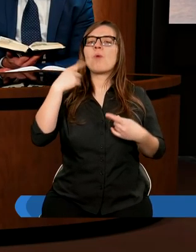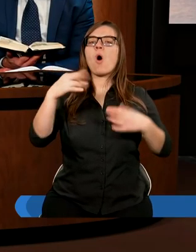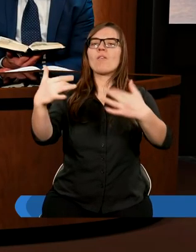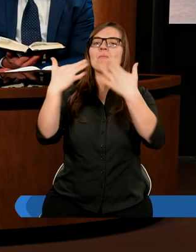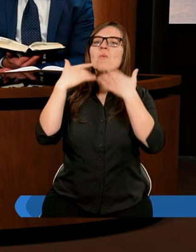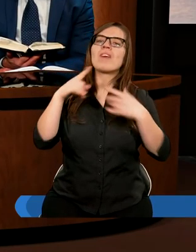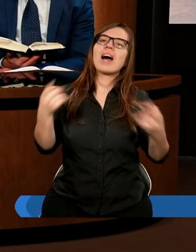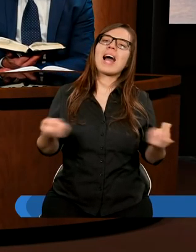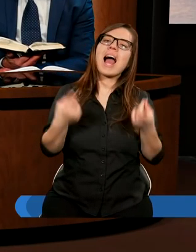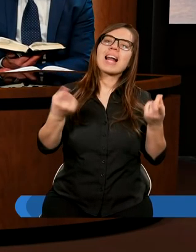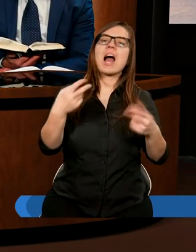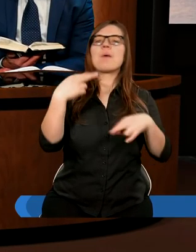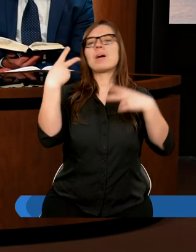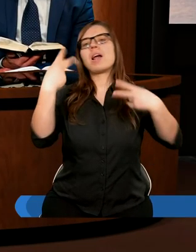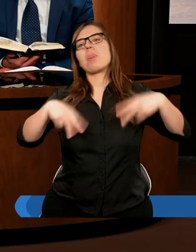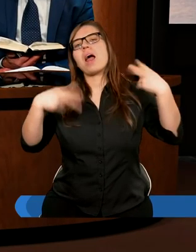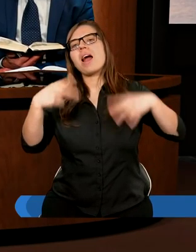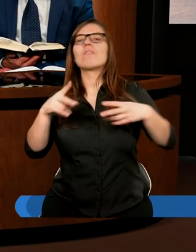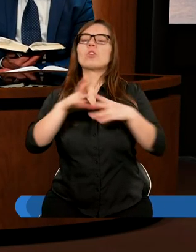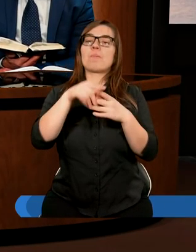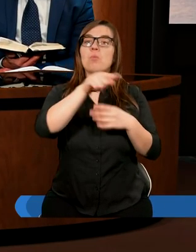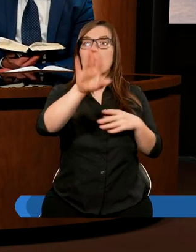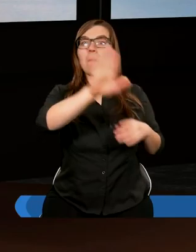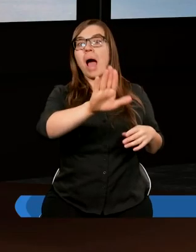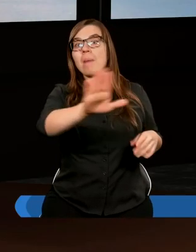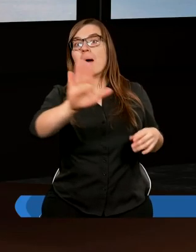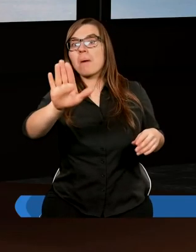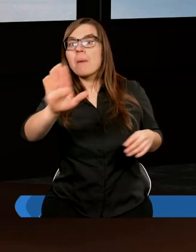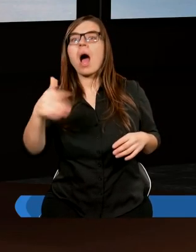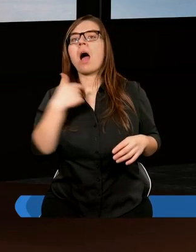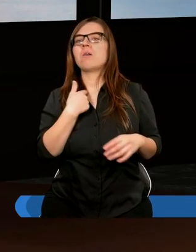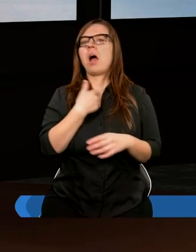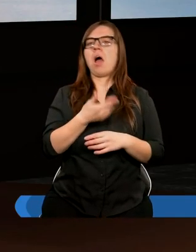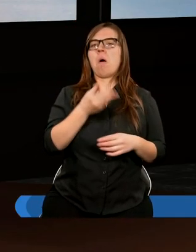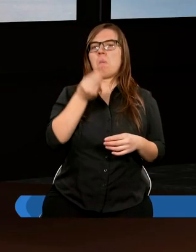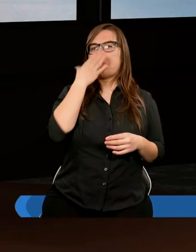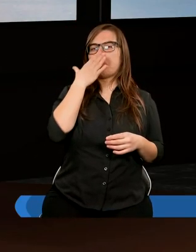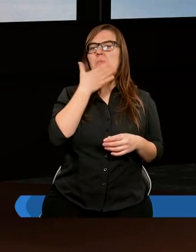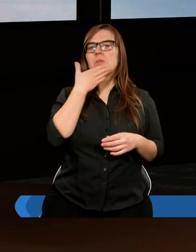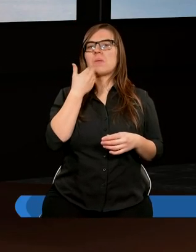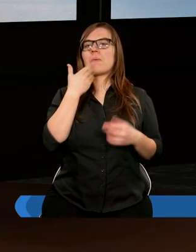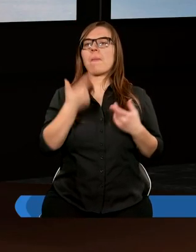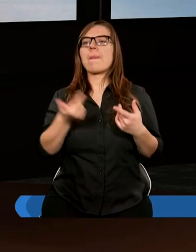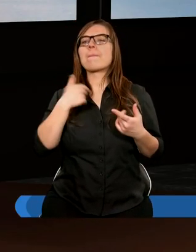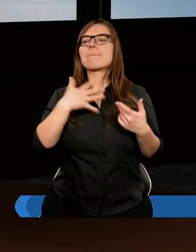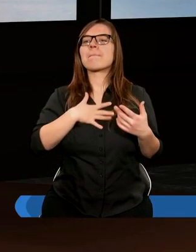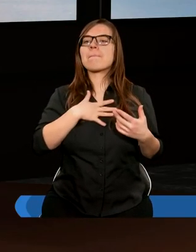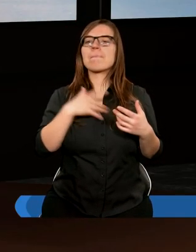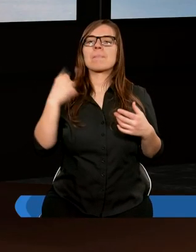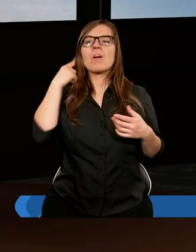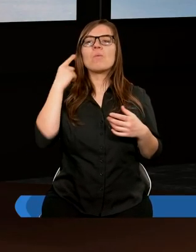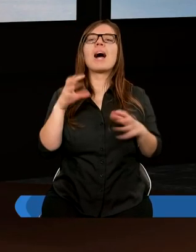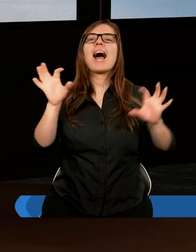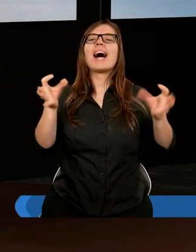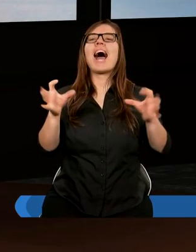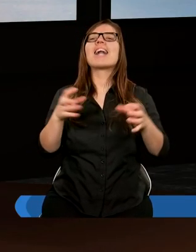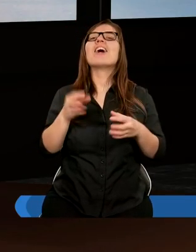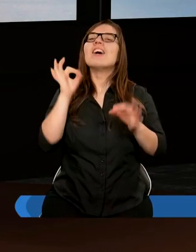wpływem, nie wiem, tego, że wszyscy mają, a ja nie mam. Niesamowite jest, strasznie nie lubię słuchać radia, szczególnie w grudniu,